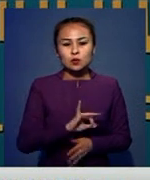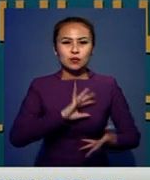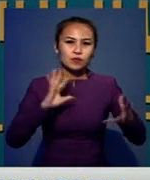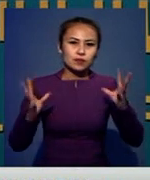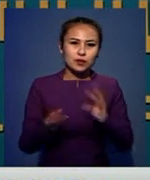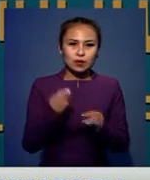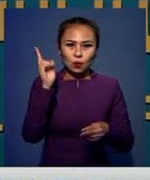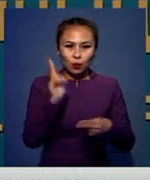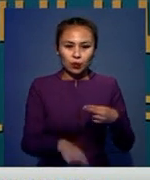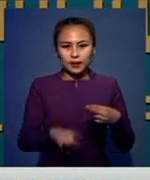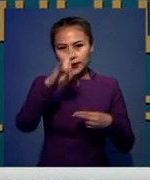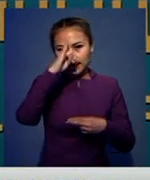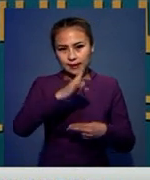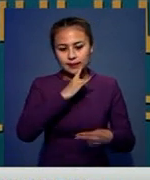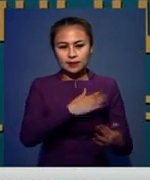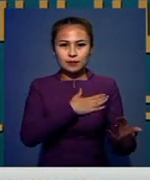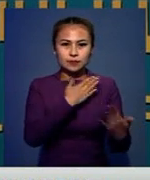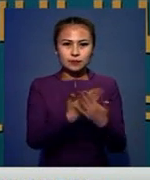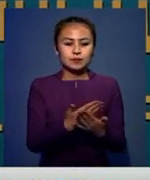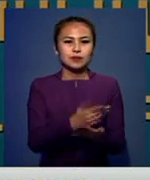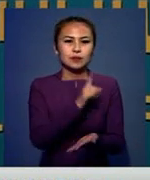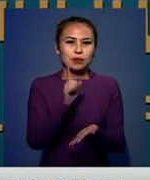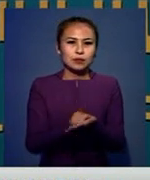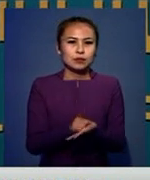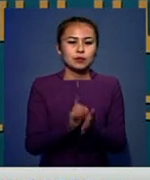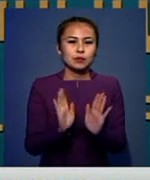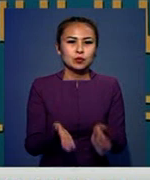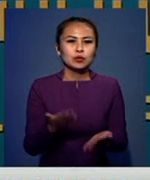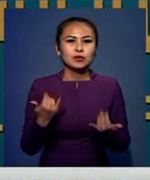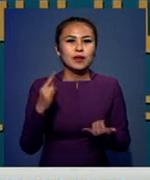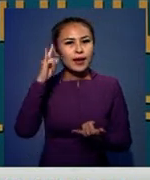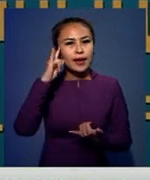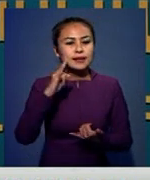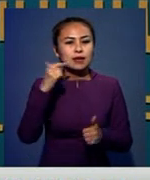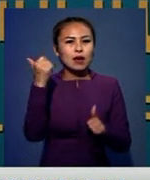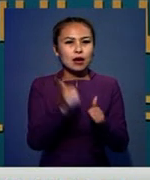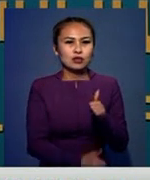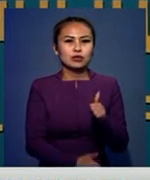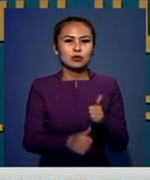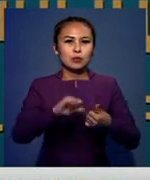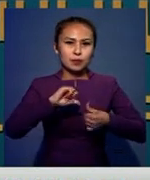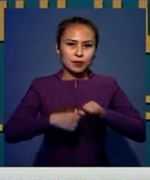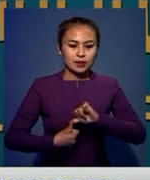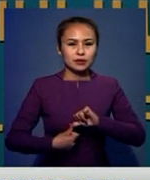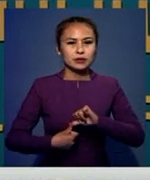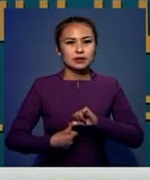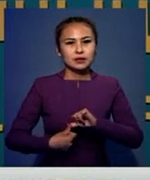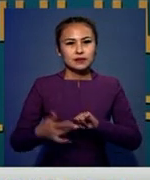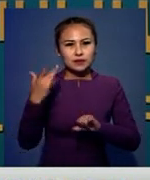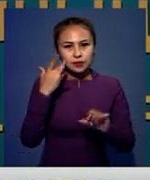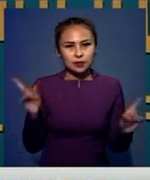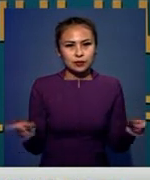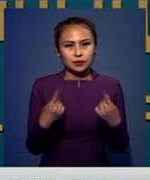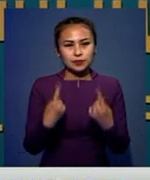қорытындысы қазақстандық қоғамның бірлігіне айтарлықтай әсер етеді. Қазақстанда әрдайым тұрақтылық болып, еліміз